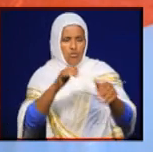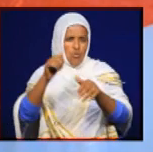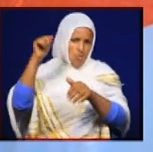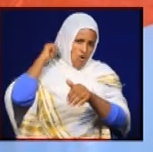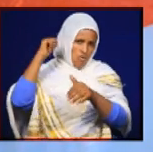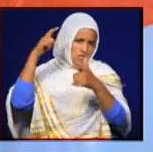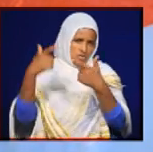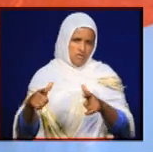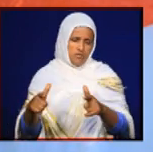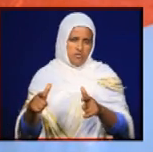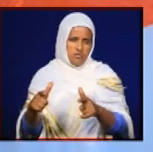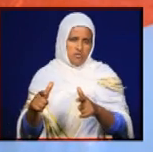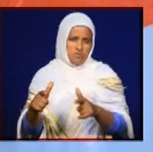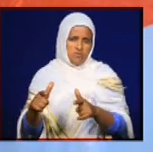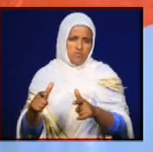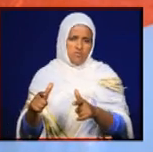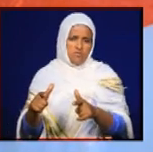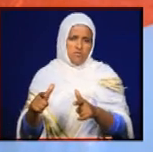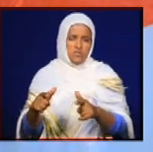እንዳልተው የኋላውን እድል